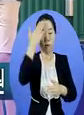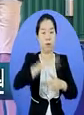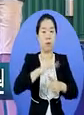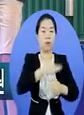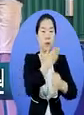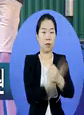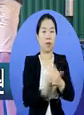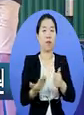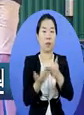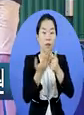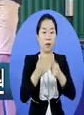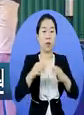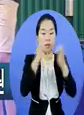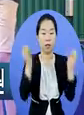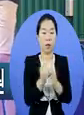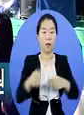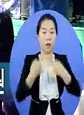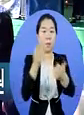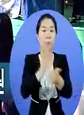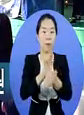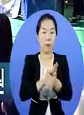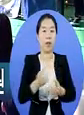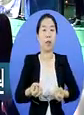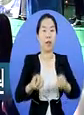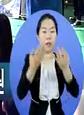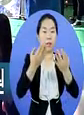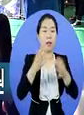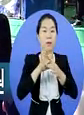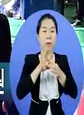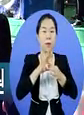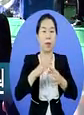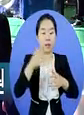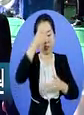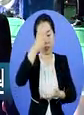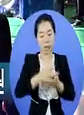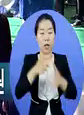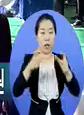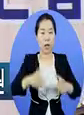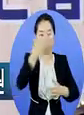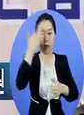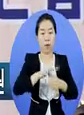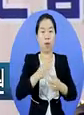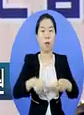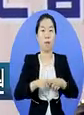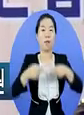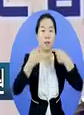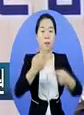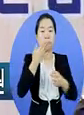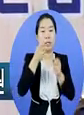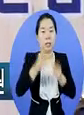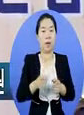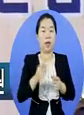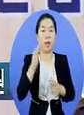사회 참여를 지원하기 위해 개최된 이번 행사를 통해 우리 지역에 더 많은 청소년들이 함께 참여할 수 있는 계기가 됐기를